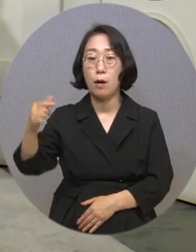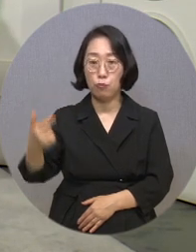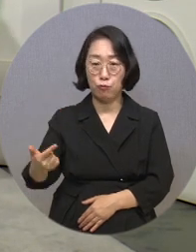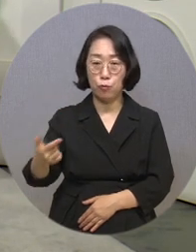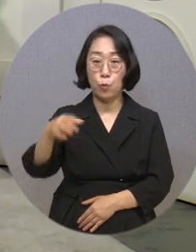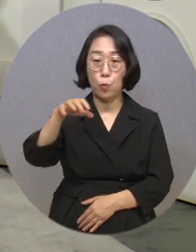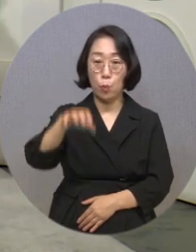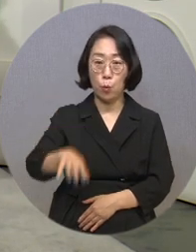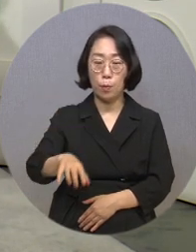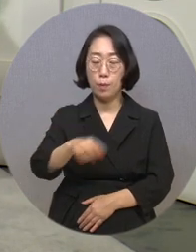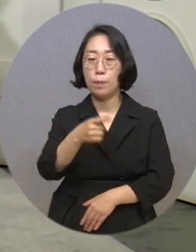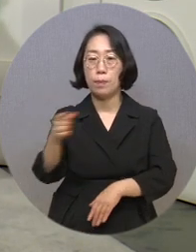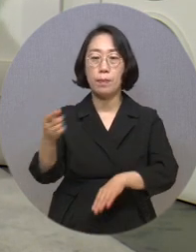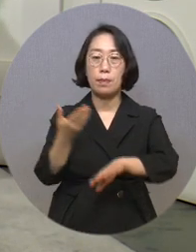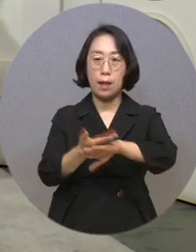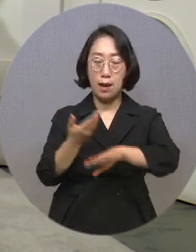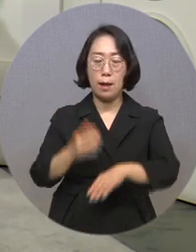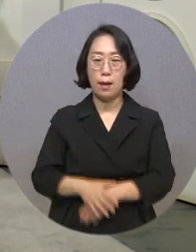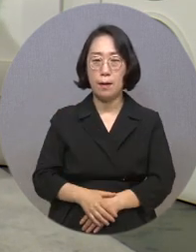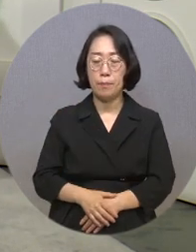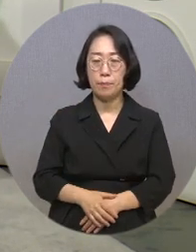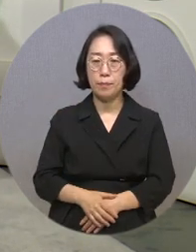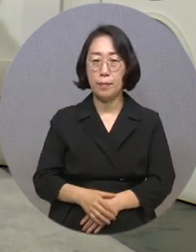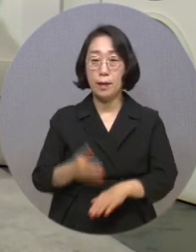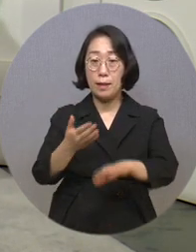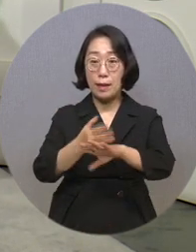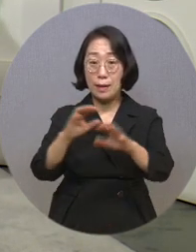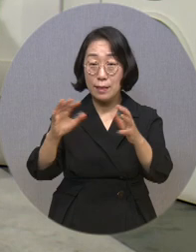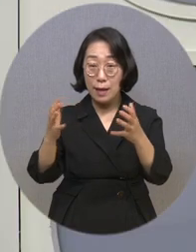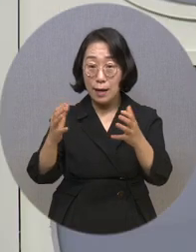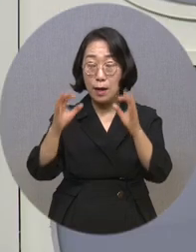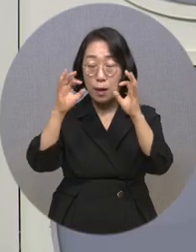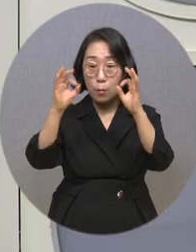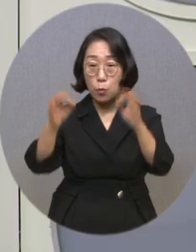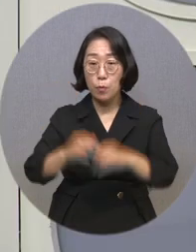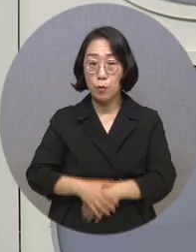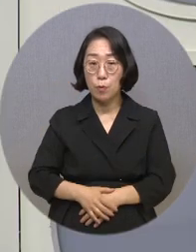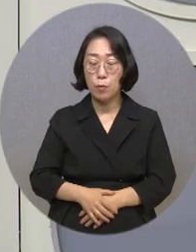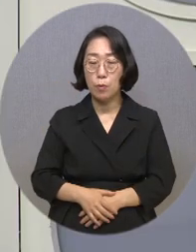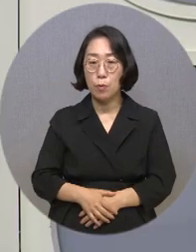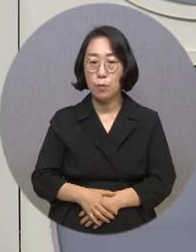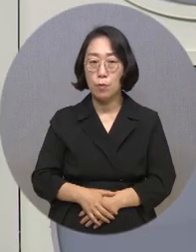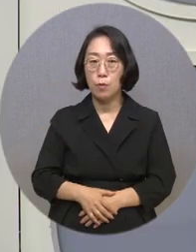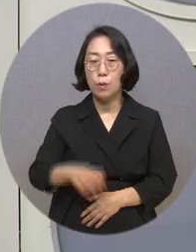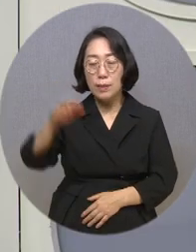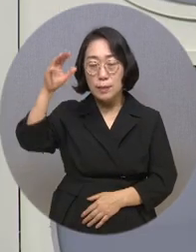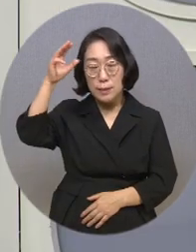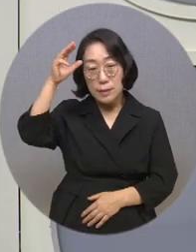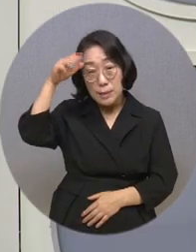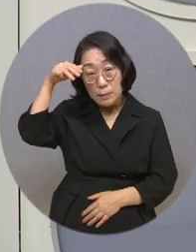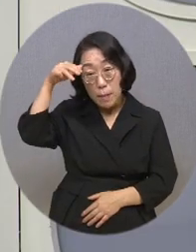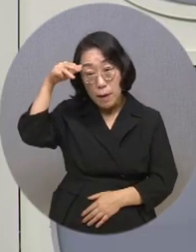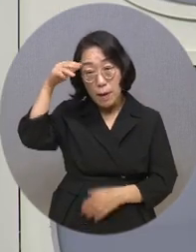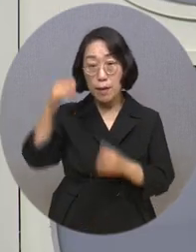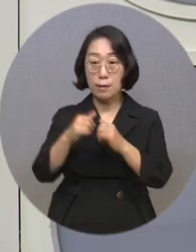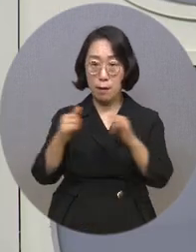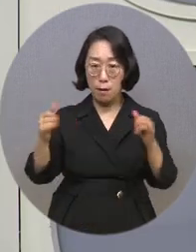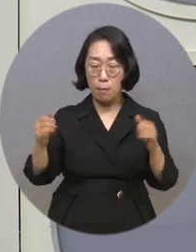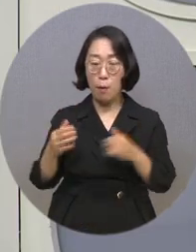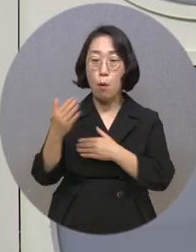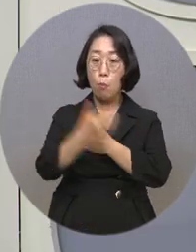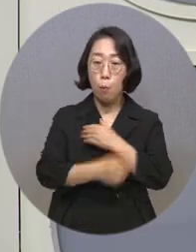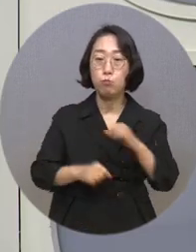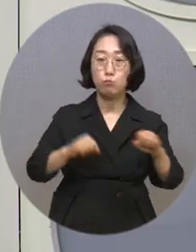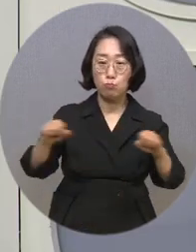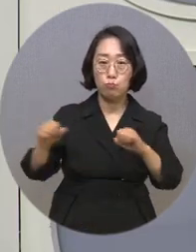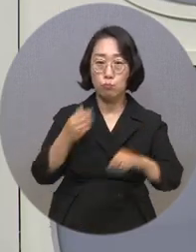생각하면 되겠네요. 그런데 네. 이게 선진국의 경우는요, 치매 어르신이 갈수록 많아져요. 사지는 잘